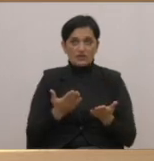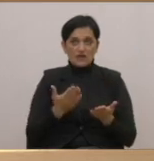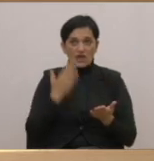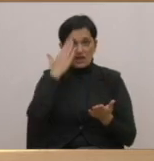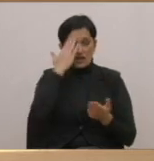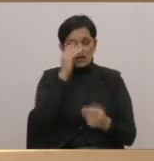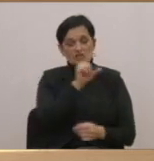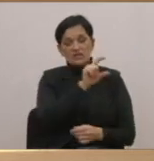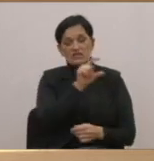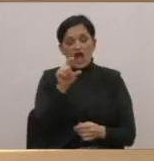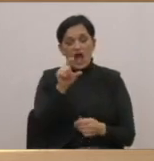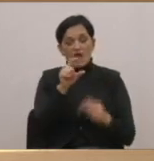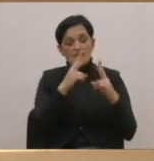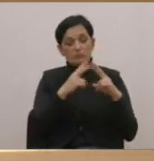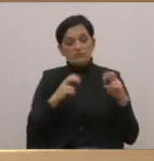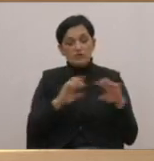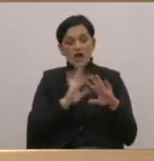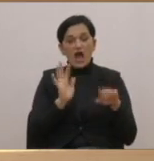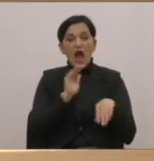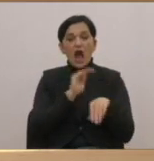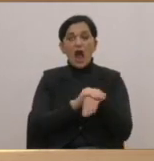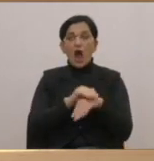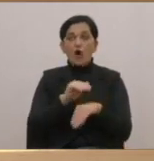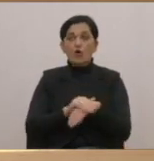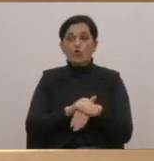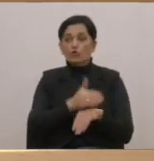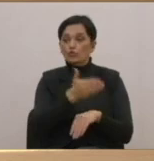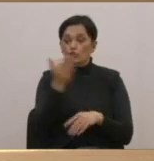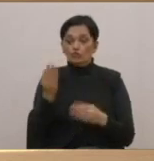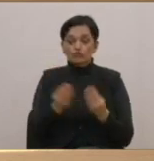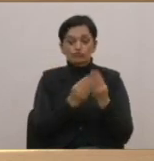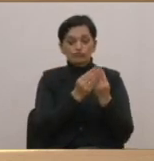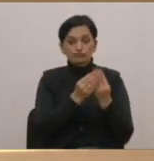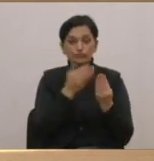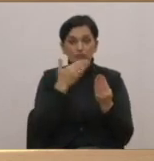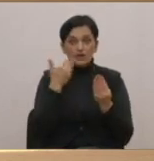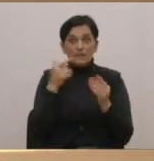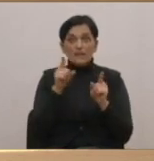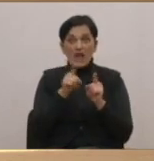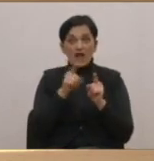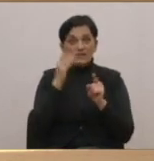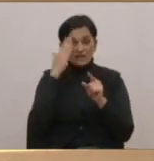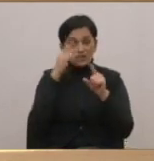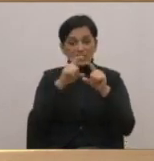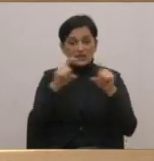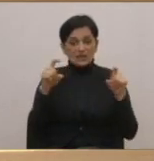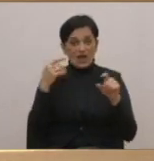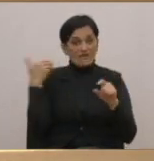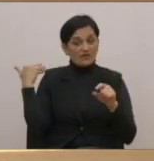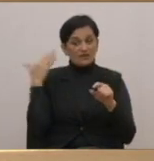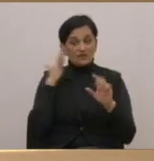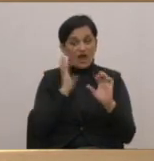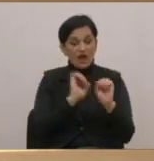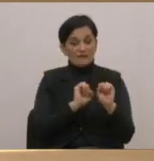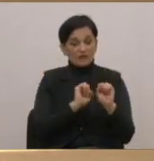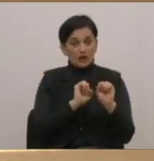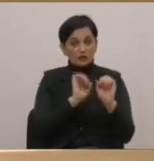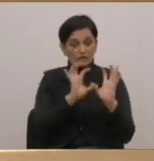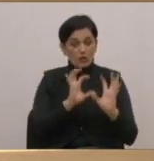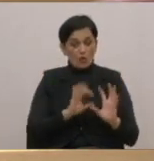თავებით განვიხილოთო თქვით და არგუმენტაცია არავის არ მოუყოლებია. ასე თავებით განვიხილეთ ამას წინა თავდაცვის კოდექსი. და